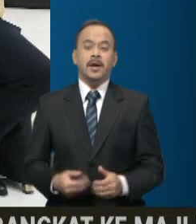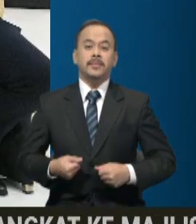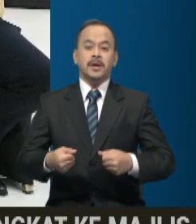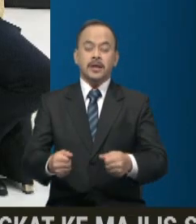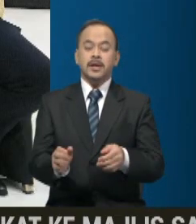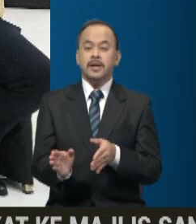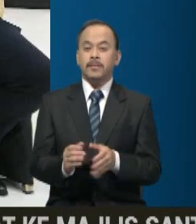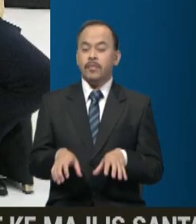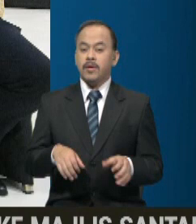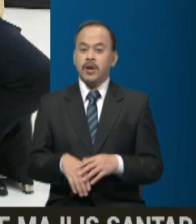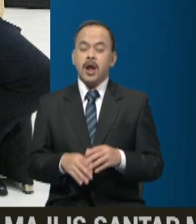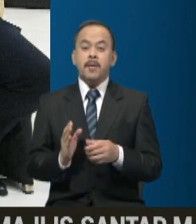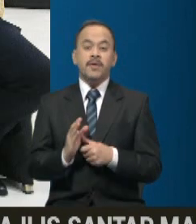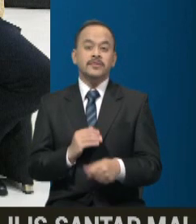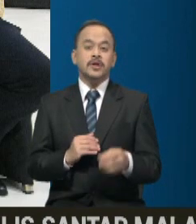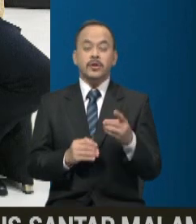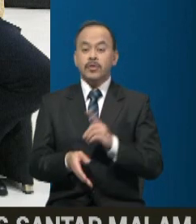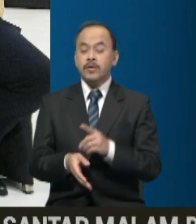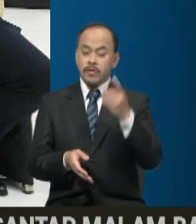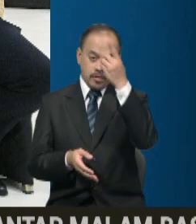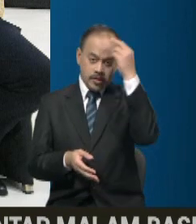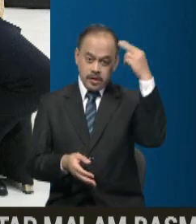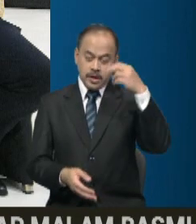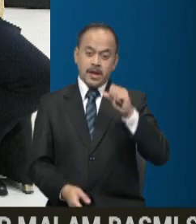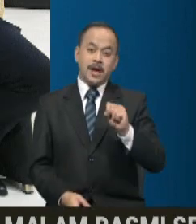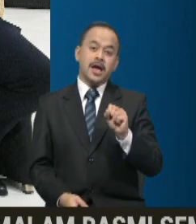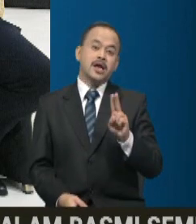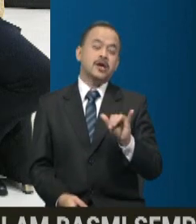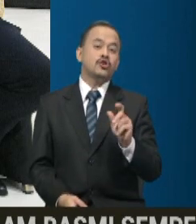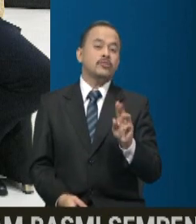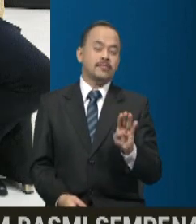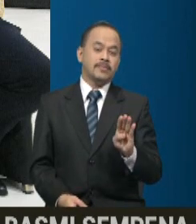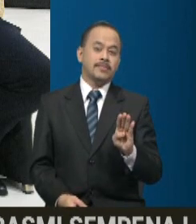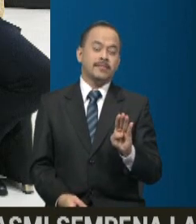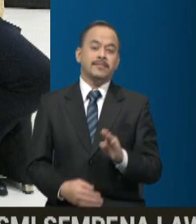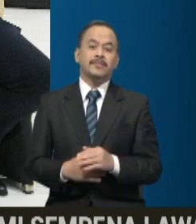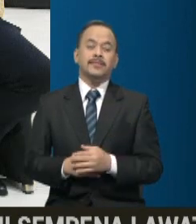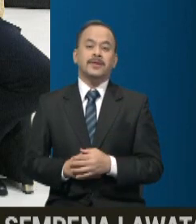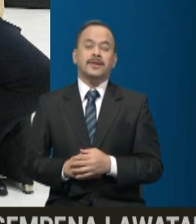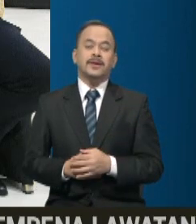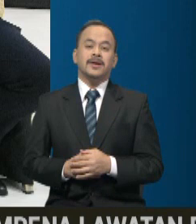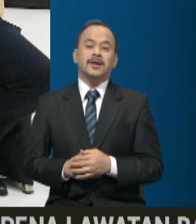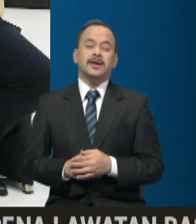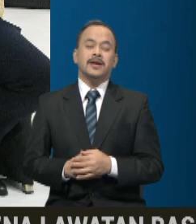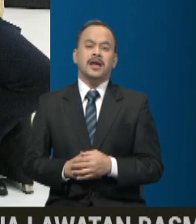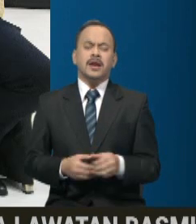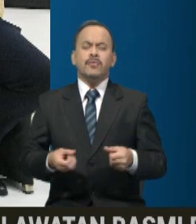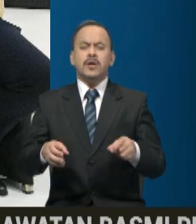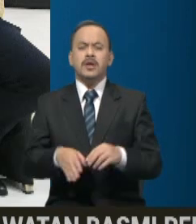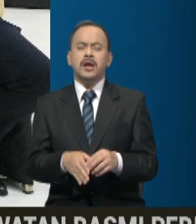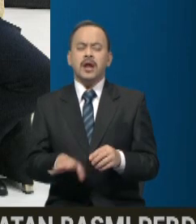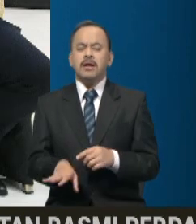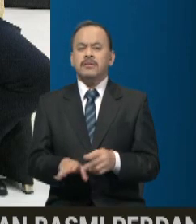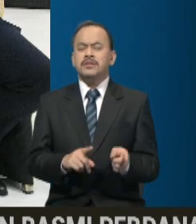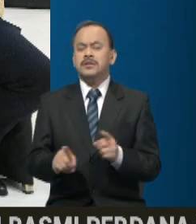Penyampaiannya disempurnakan oleh Profesor Dr. Muhammad Ayub Saddiq, Penolong Naib Chancellor Inovasi dan Perusahaan UBD. Diadakan sejak